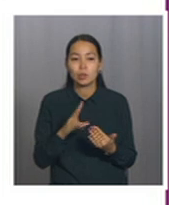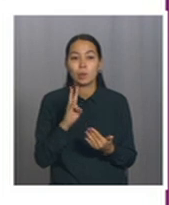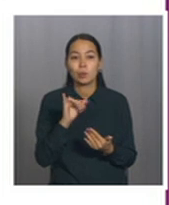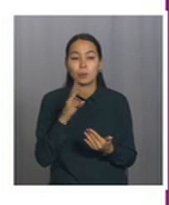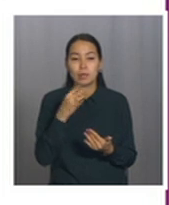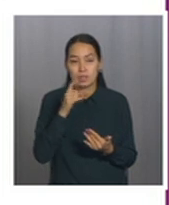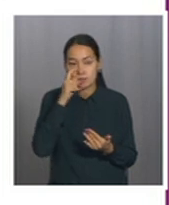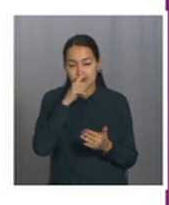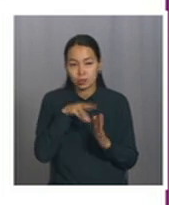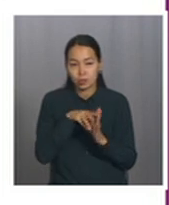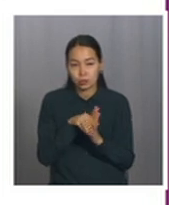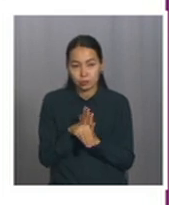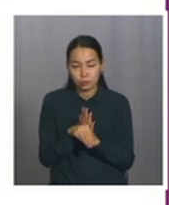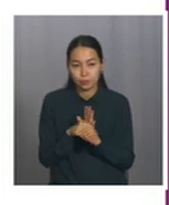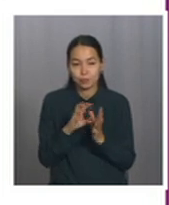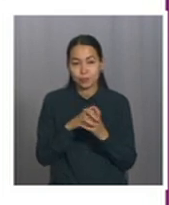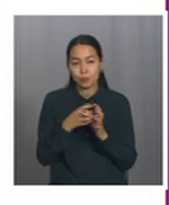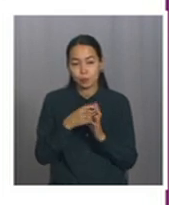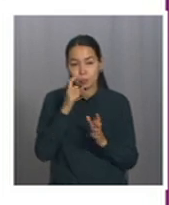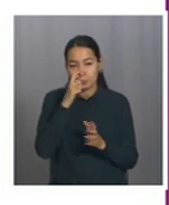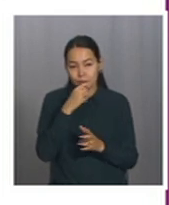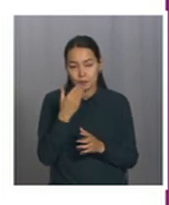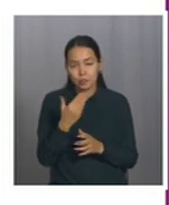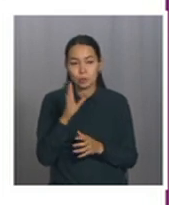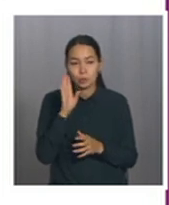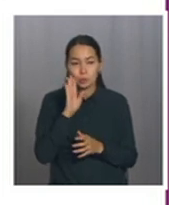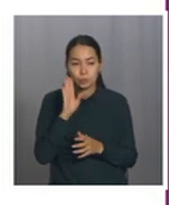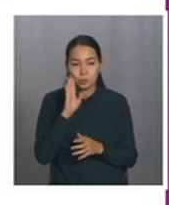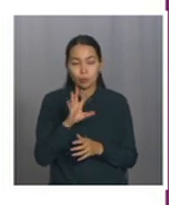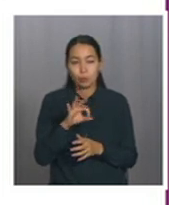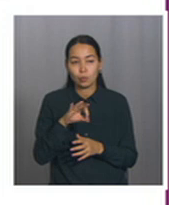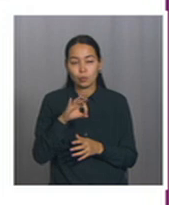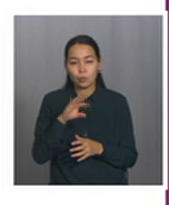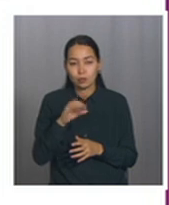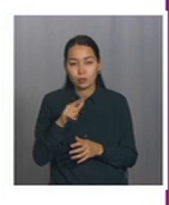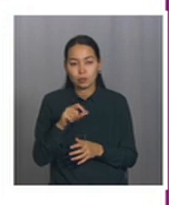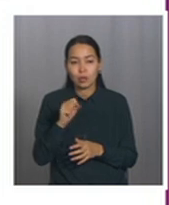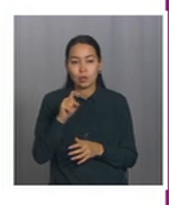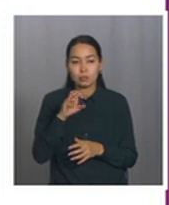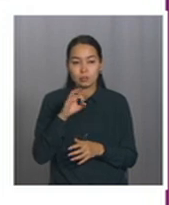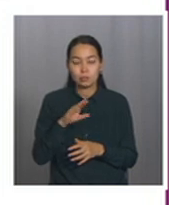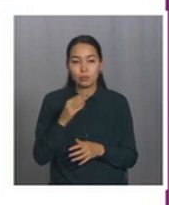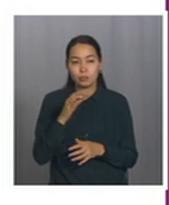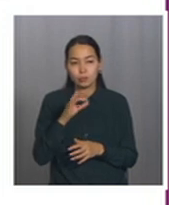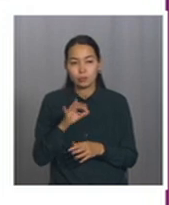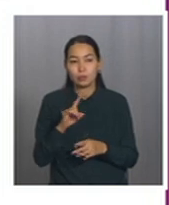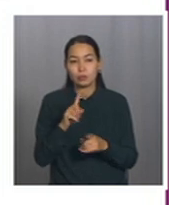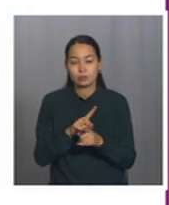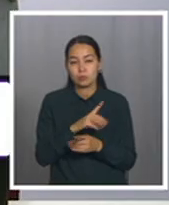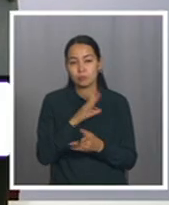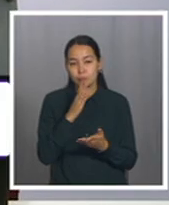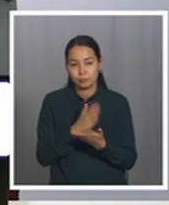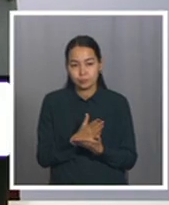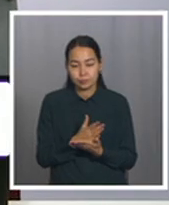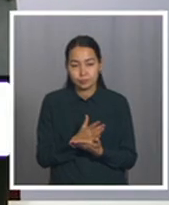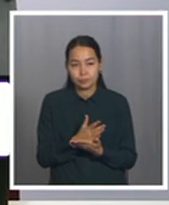курамында көмүртеги, суутеги, оттеги, азот жана фосфор элементтери кирет.